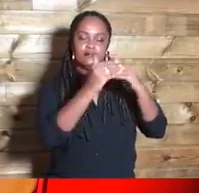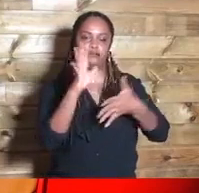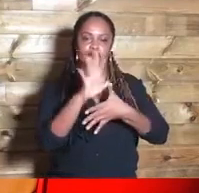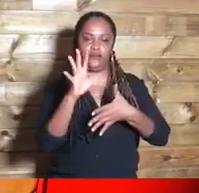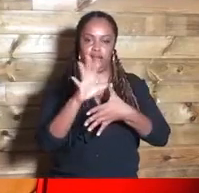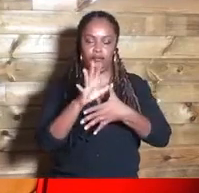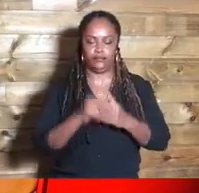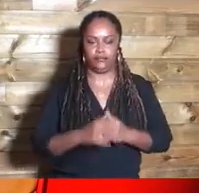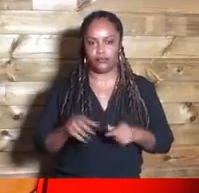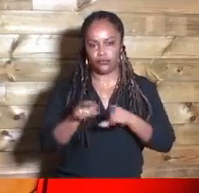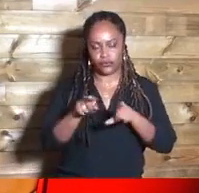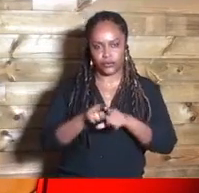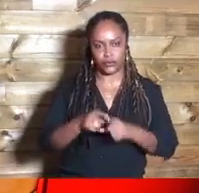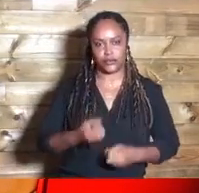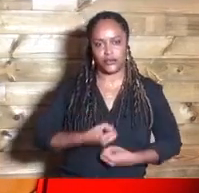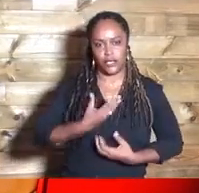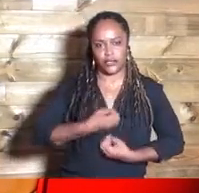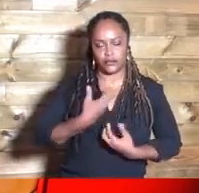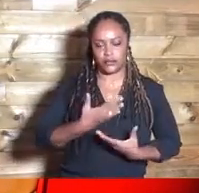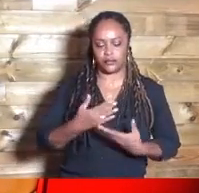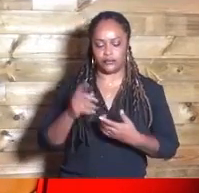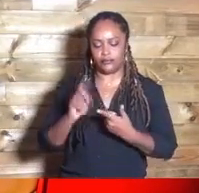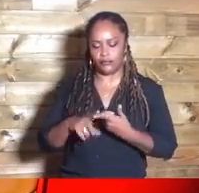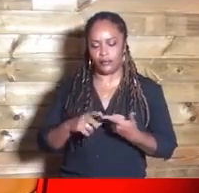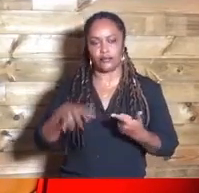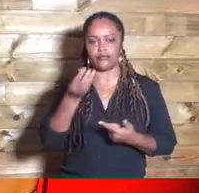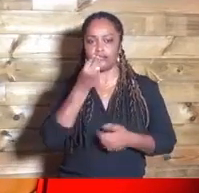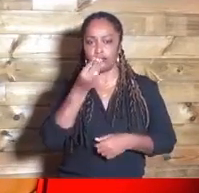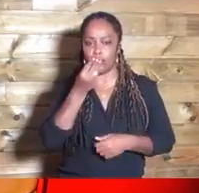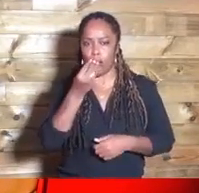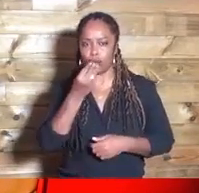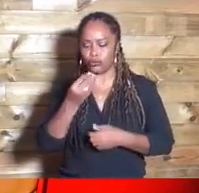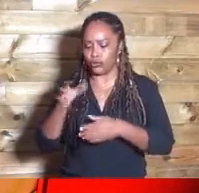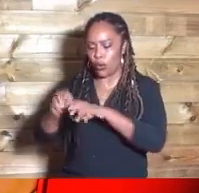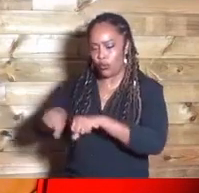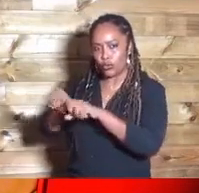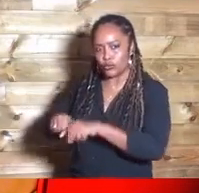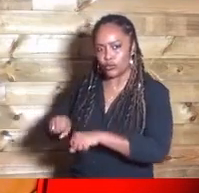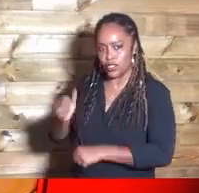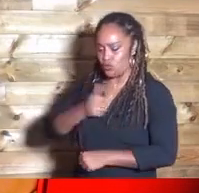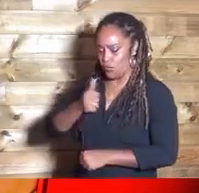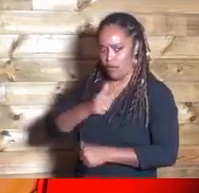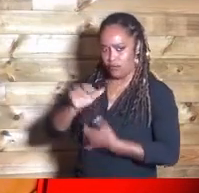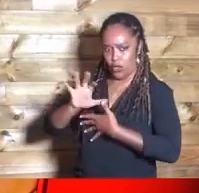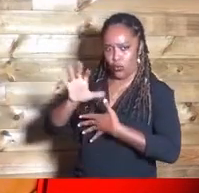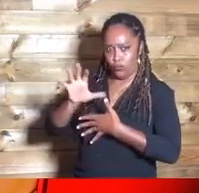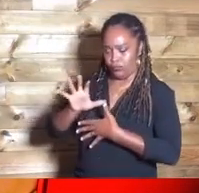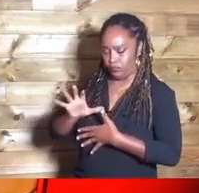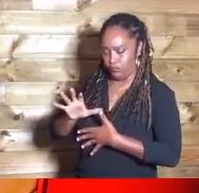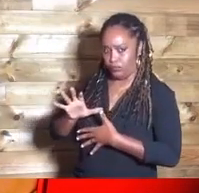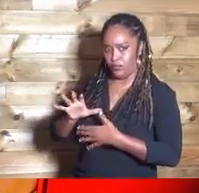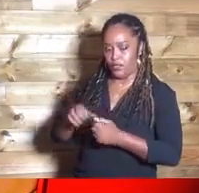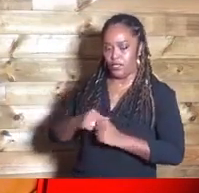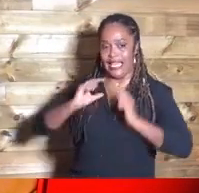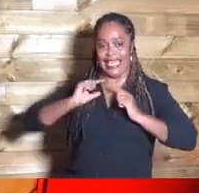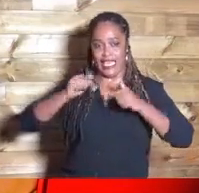Nous pouvons parler des autres de manger nous qu'à récolter et produire pour nous-mêmes. Nous pouvons parler de